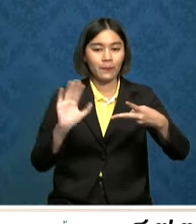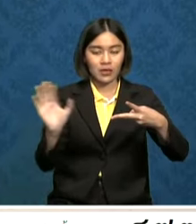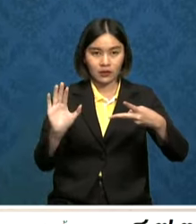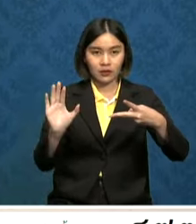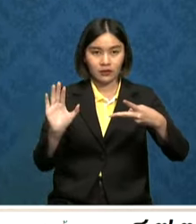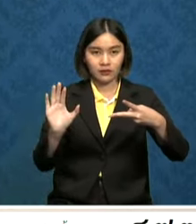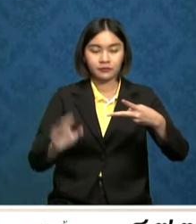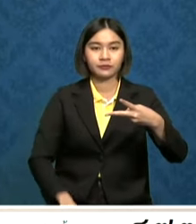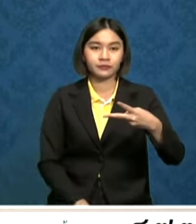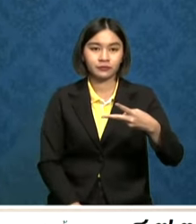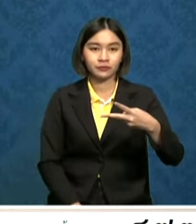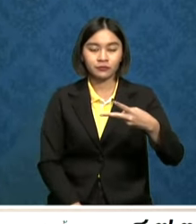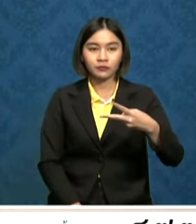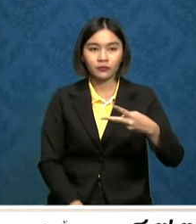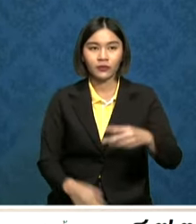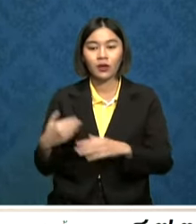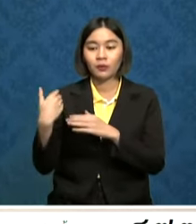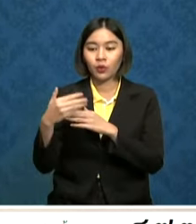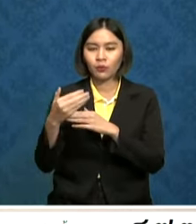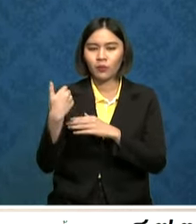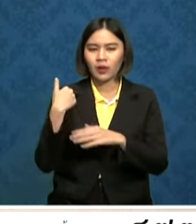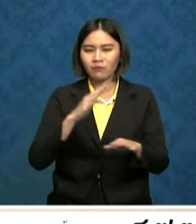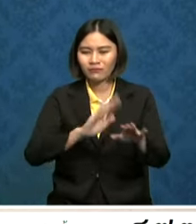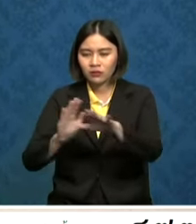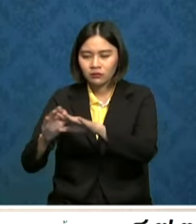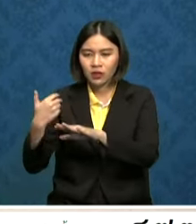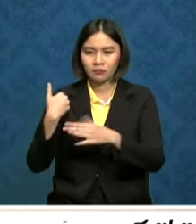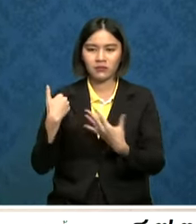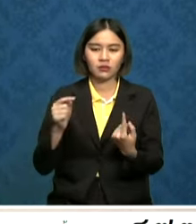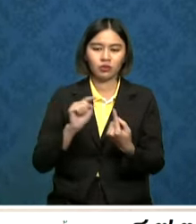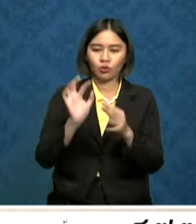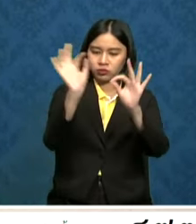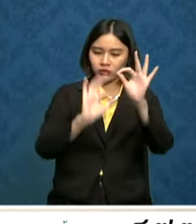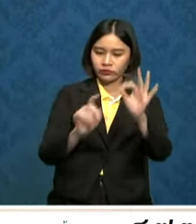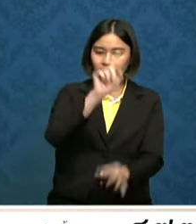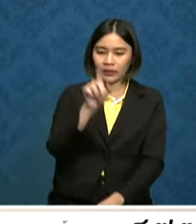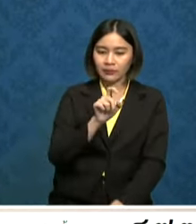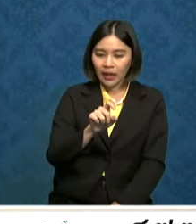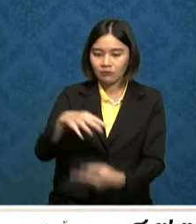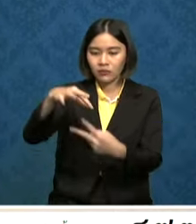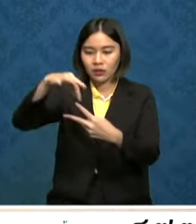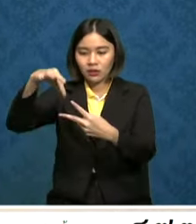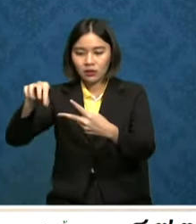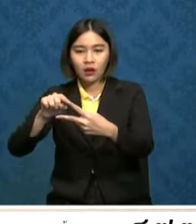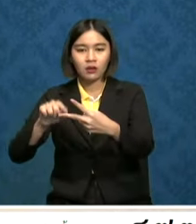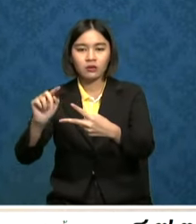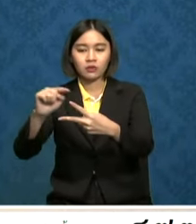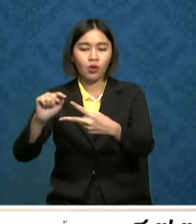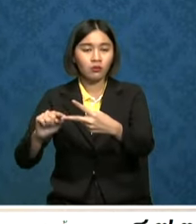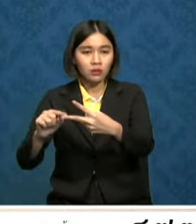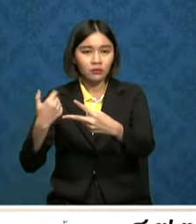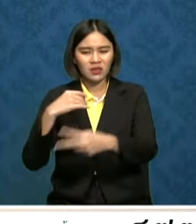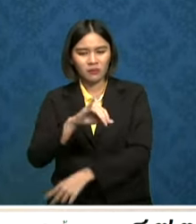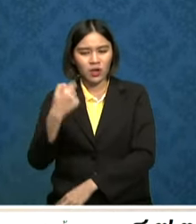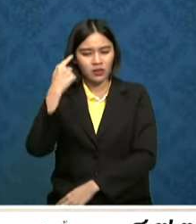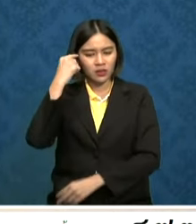าไม่นะครับแต่หลังจากนั้นครับก็มีคนทักท้วงเข้ามาครับว่าการเขียนคำถามหรือว่าตัวเลือกคำตอบลักษณะดังกล่าวก็อาจจะมีบางส่วนที่อาจจะสร้